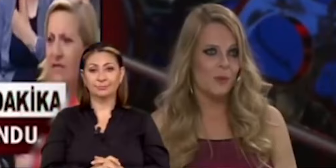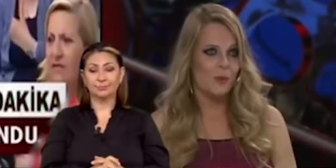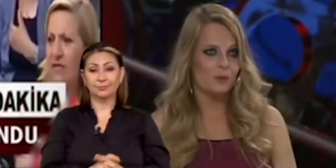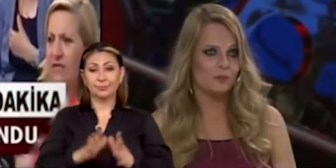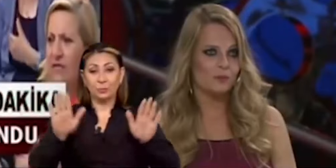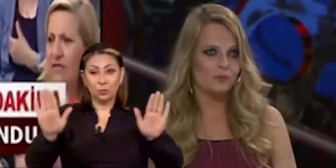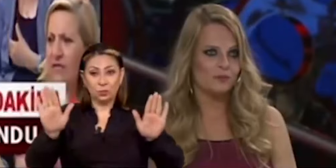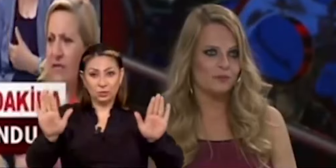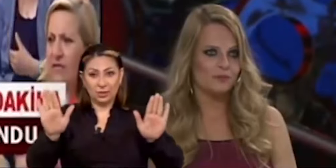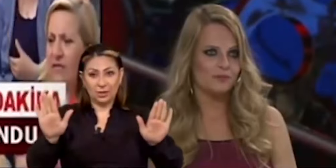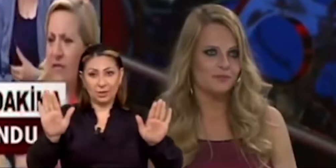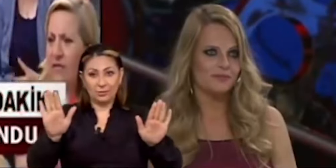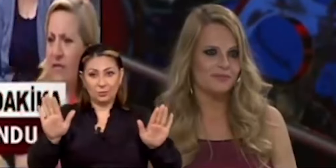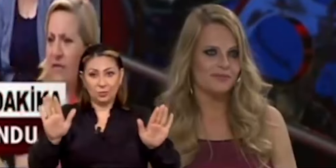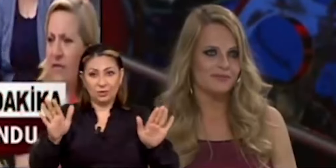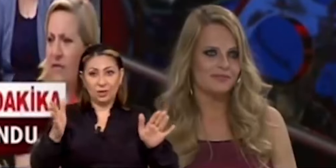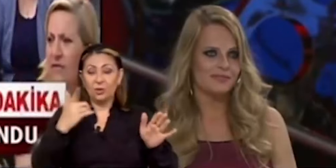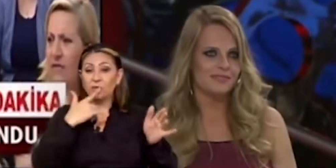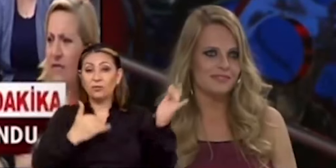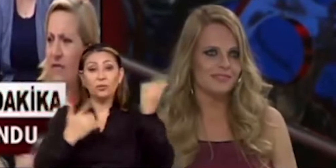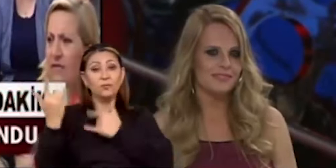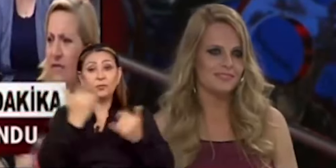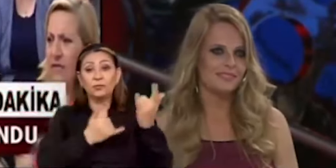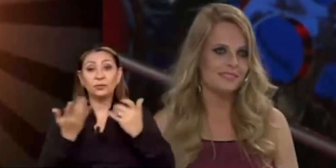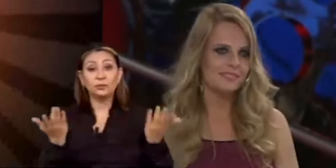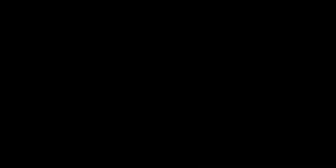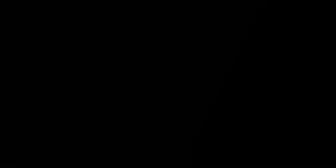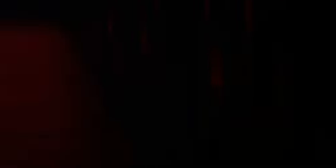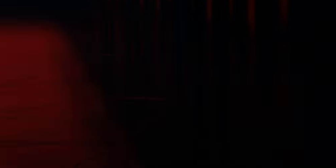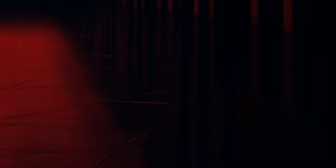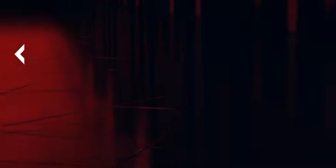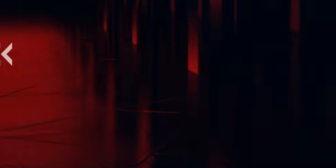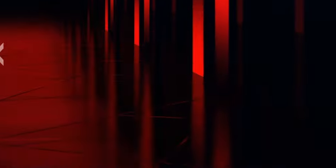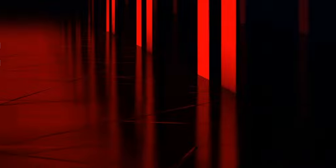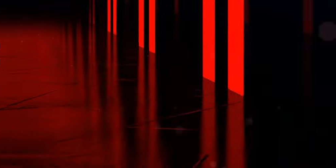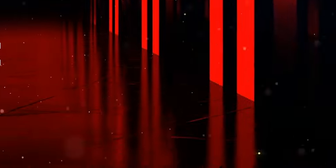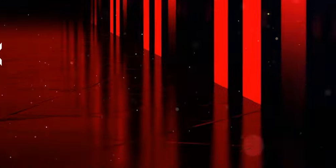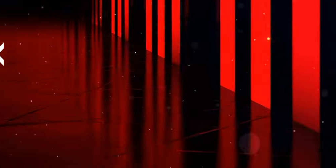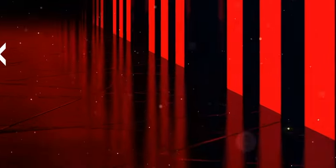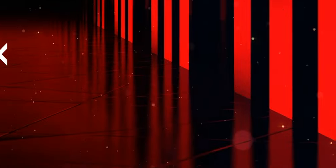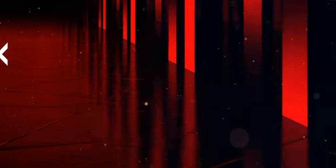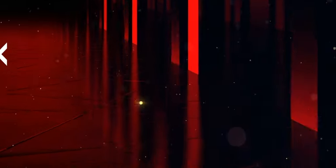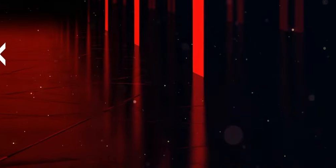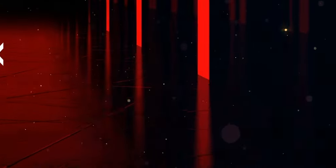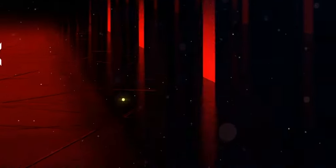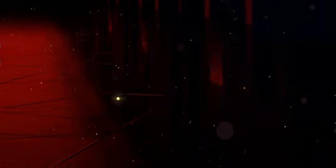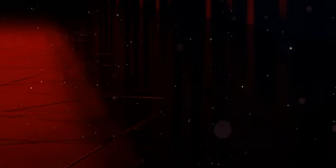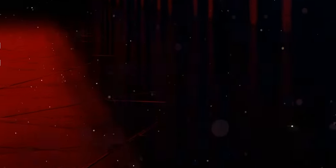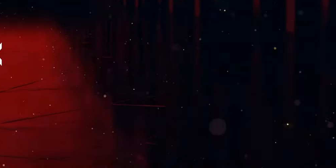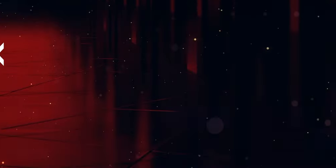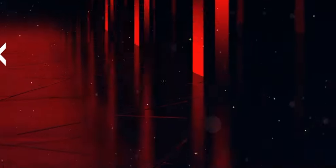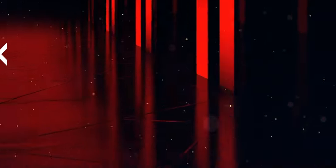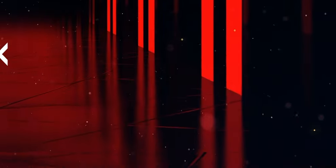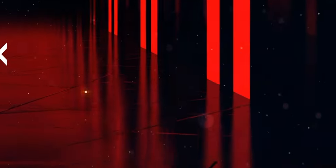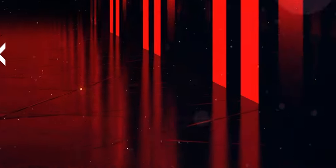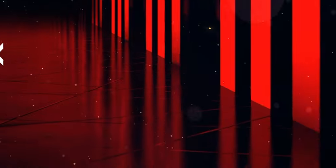Bir dakika dursana sen. Alır mısınız diye yürü diyorum.